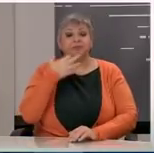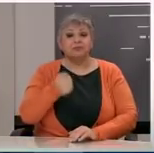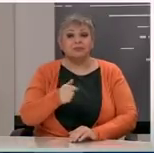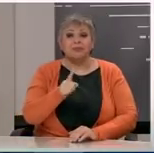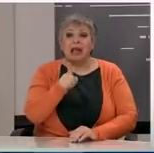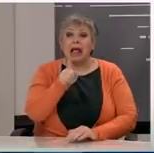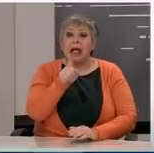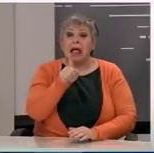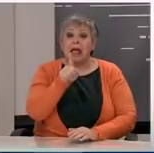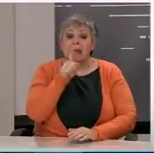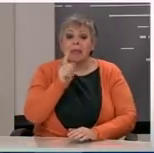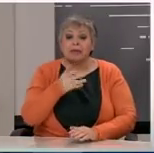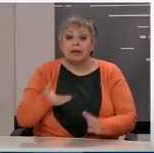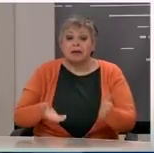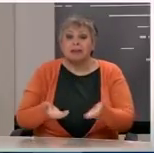ανυπόστατη καταγγελία,